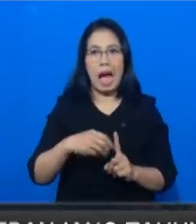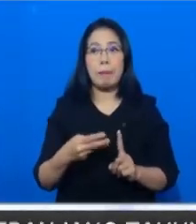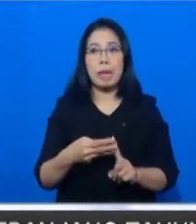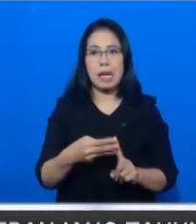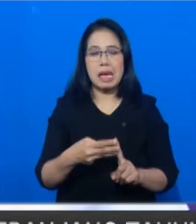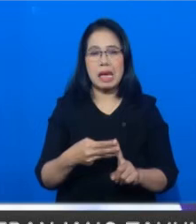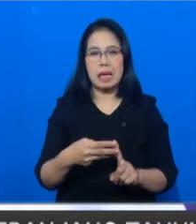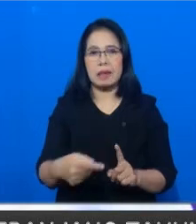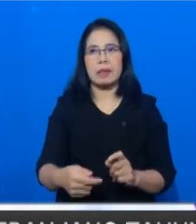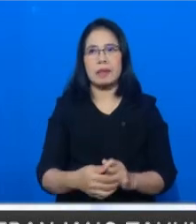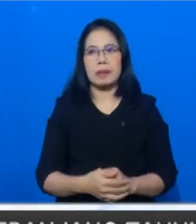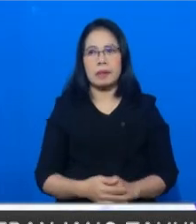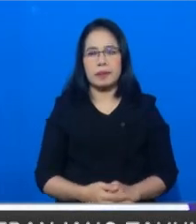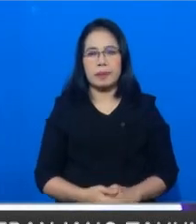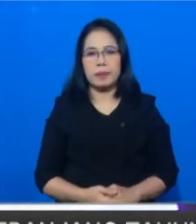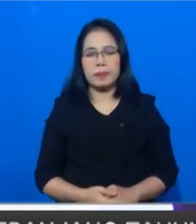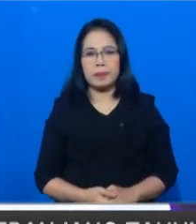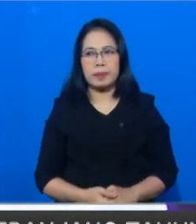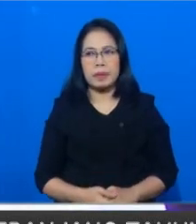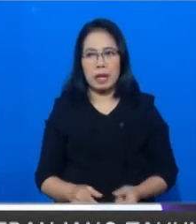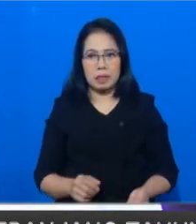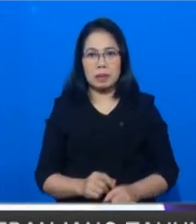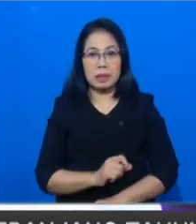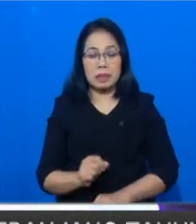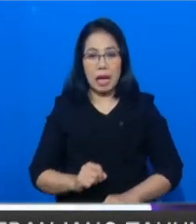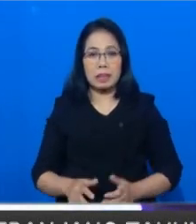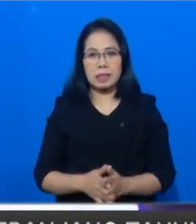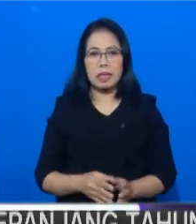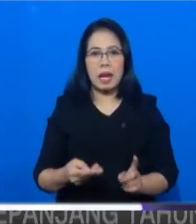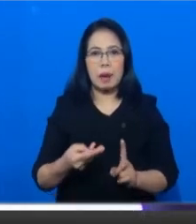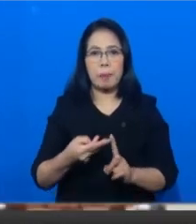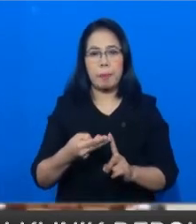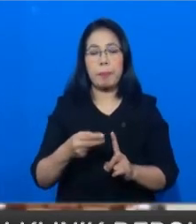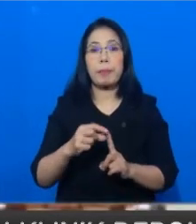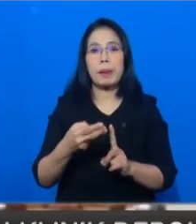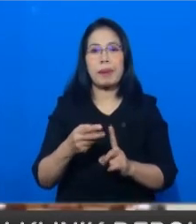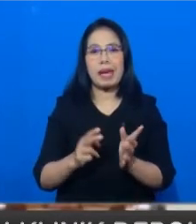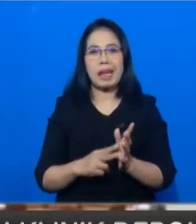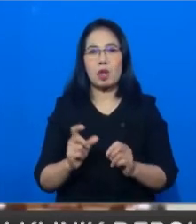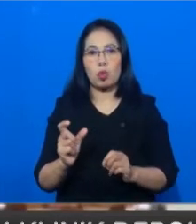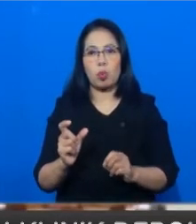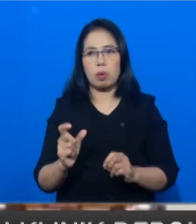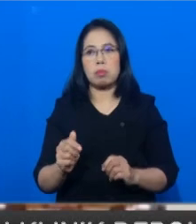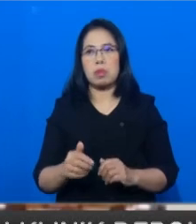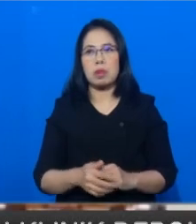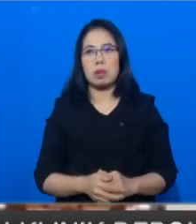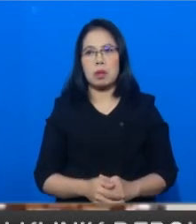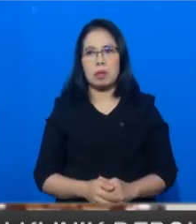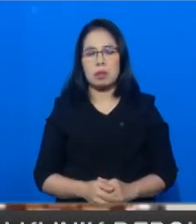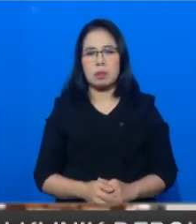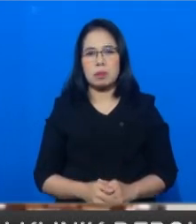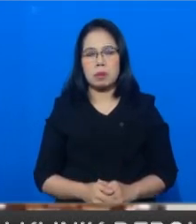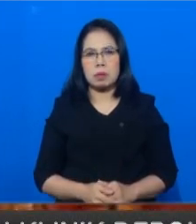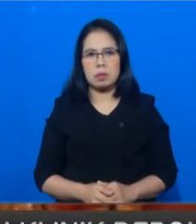Yahya dan Sekjen PBNU Saifullah Yusuf Gus Ipul terus terjadi hingga saat ini. Pansus Angket Pengawas.